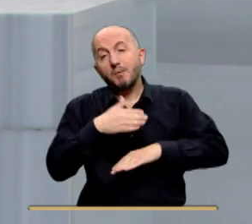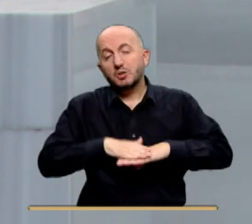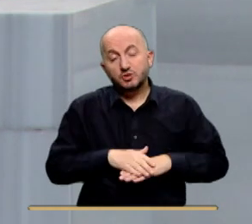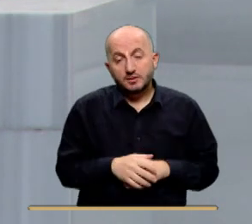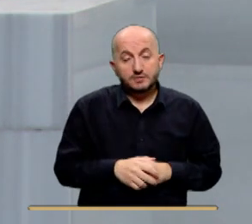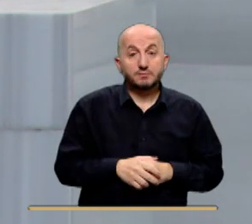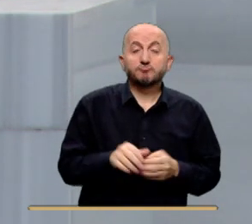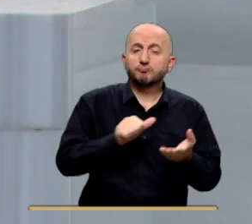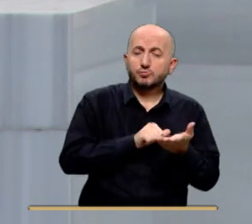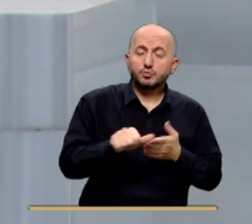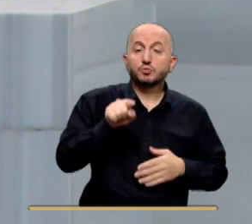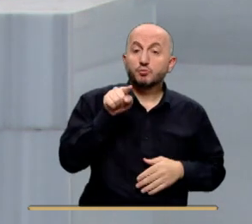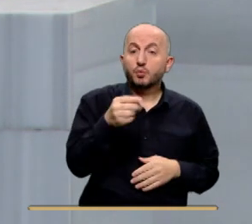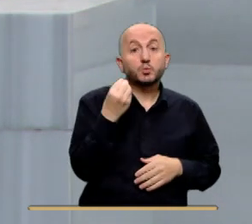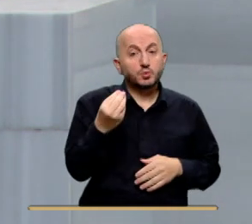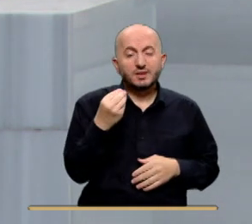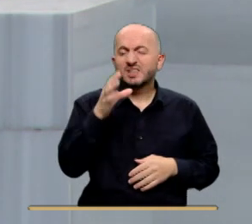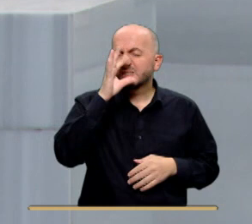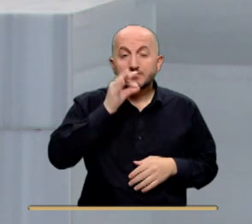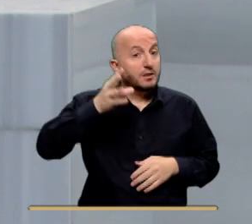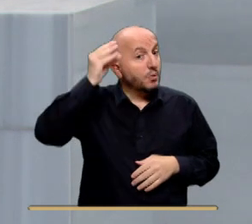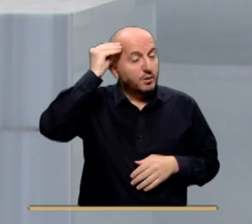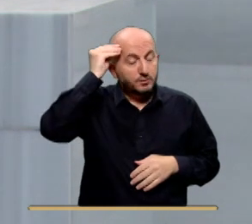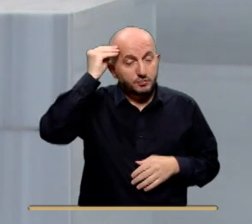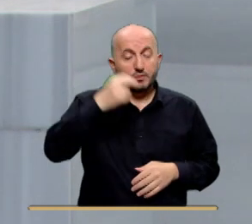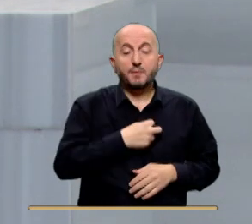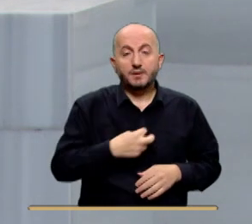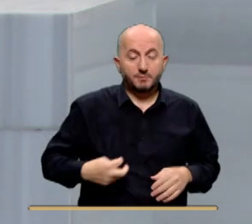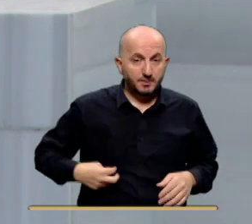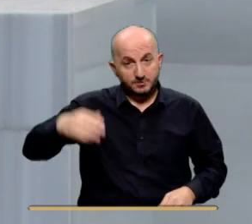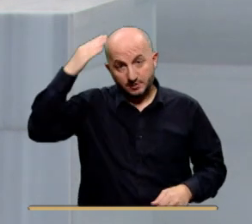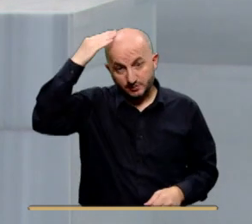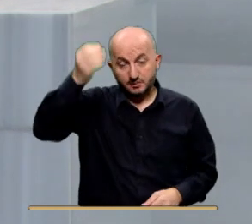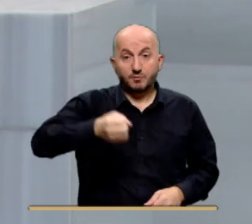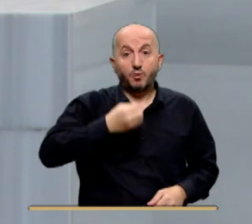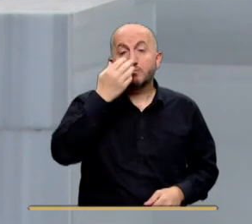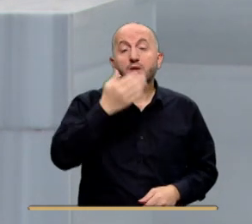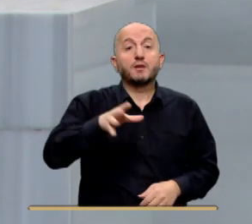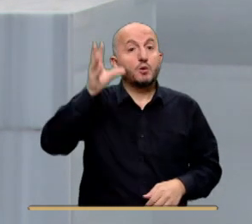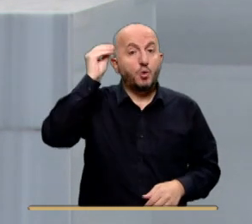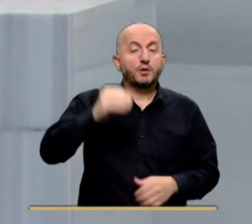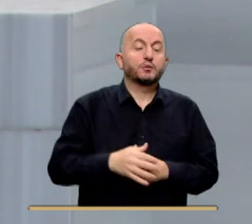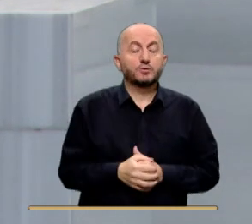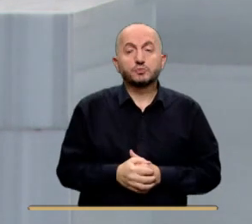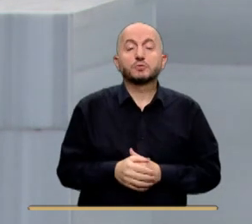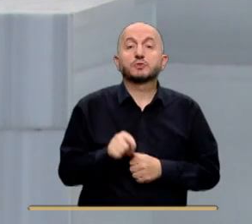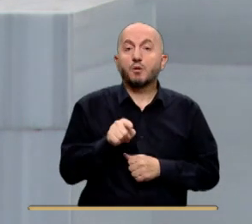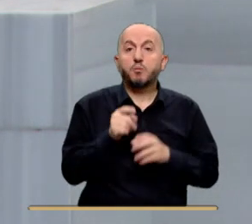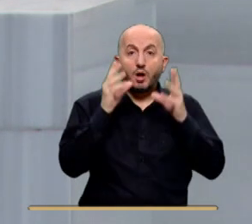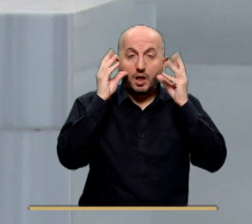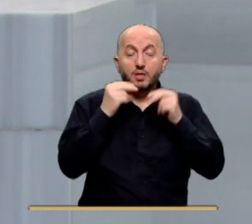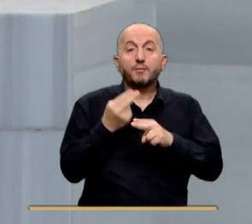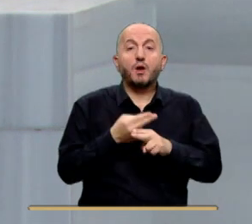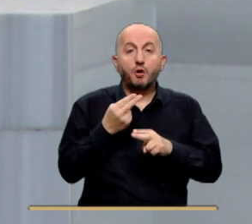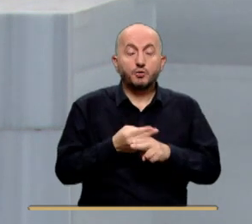göstereceğiz, bütün bu güzellikleri biz kimden öğreniyoruz? Peygamberimiz Hazreti Muhammed'den öğreniyoruz. İşte bu anlamda